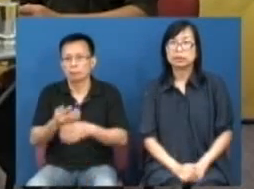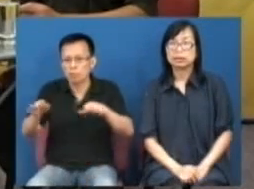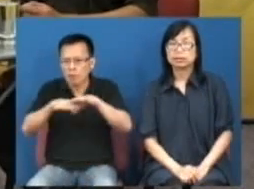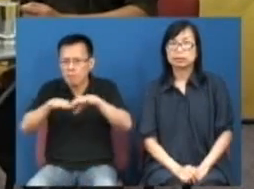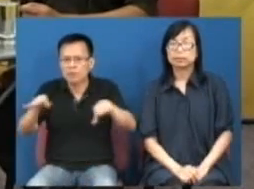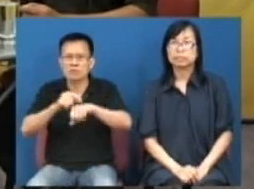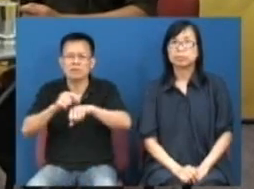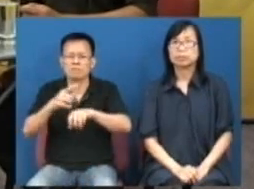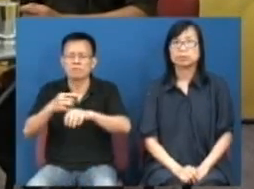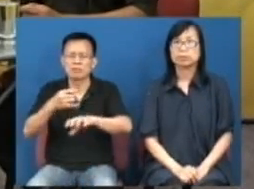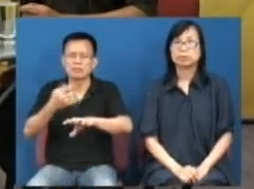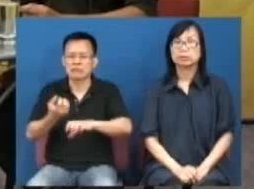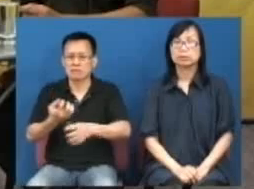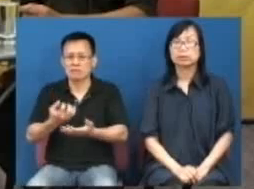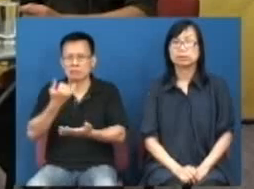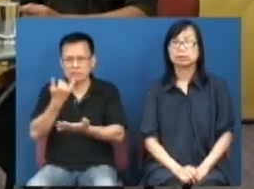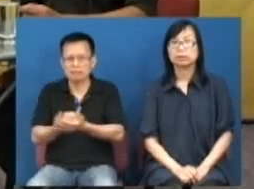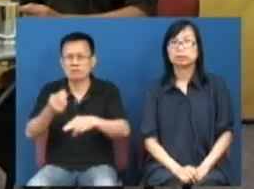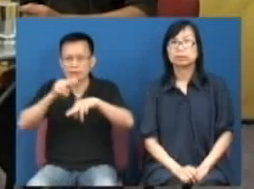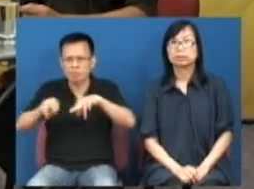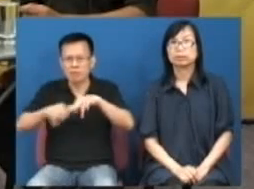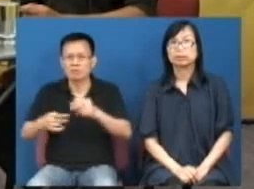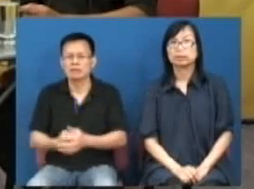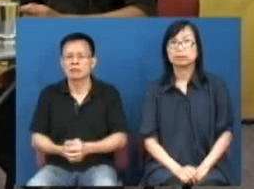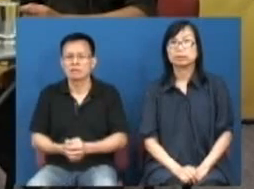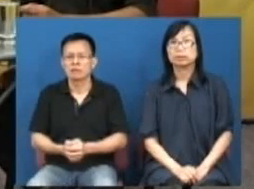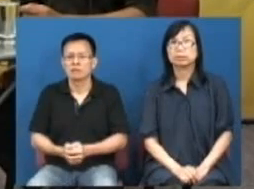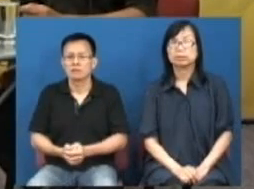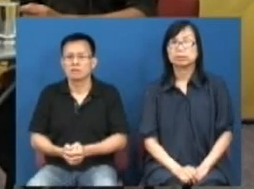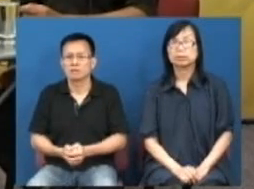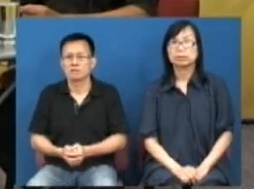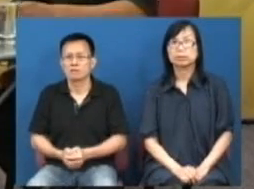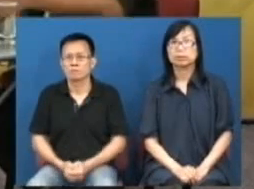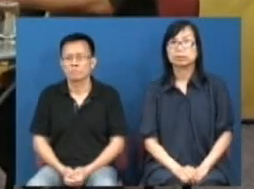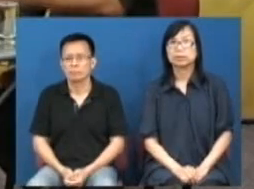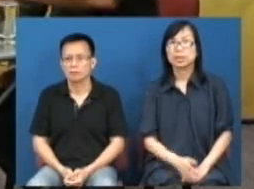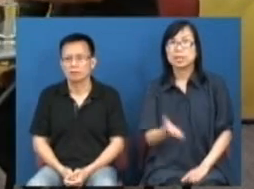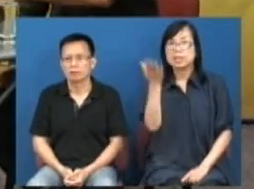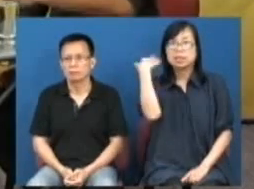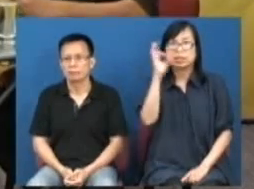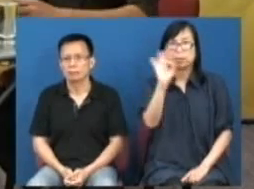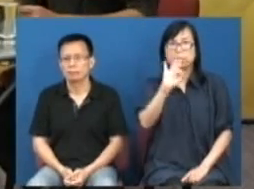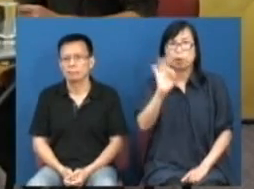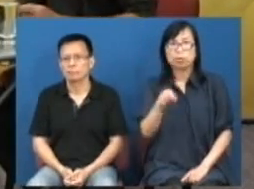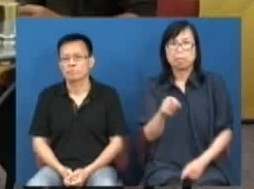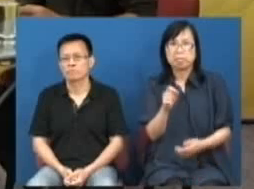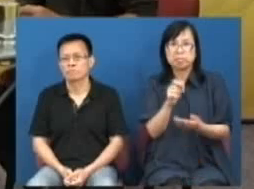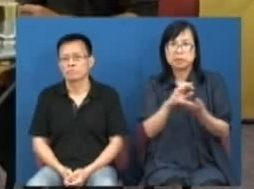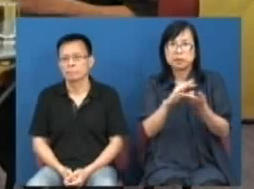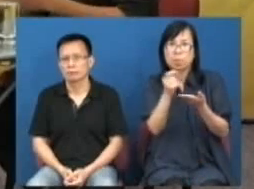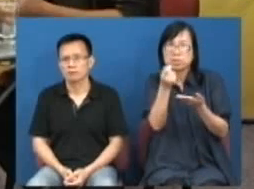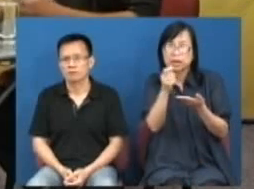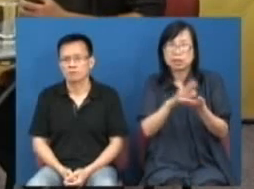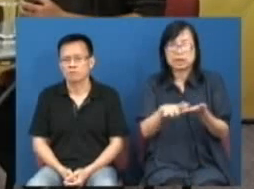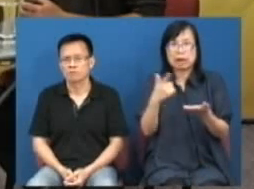係唔好咁死板，咩叫平等時間啫 ？Equal time 啊！呢個好離譜，真係。 以前冇諗，以前真係冇咁仔細諗咩平等時間，